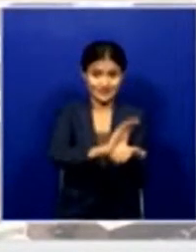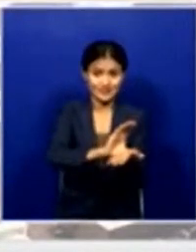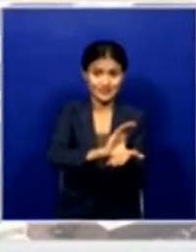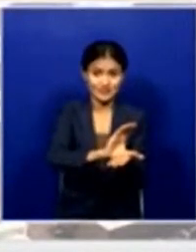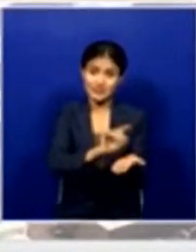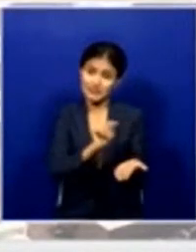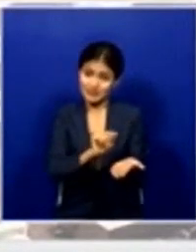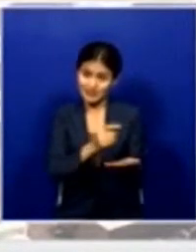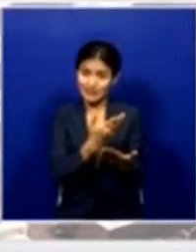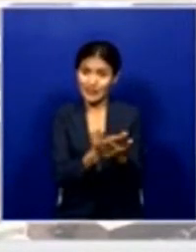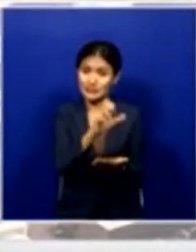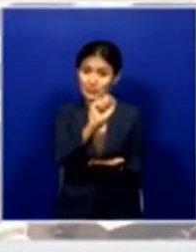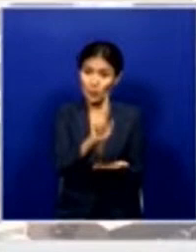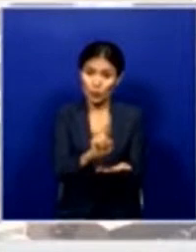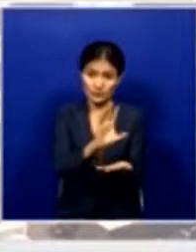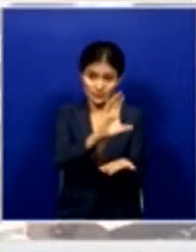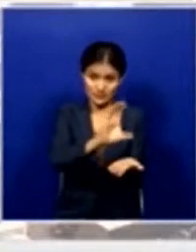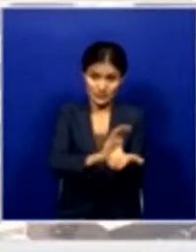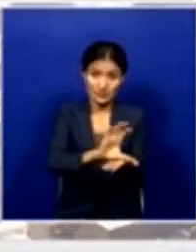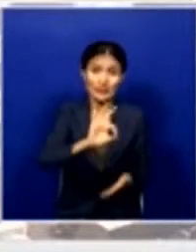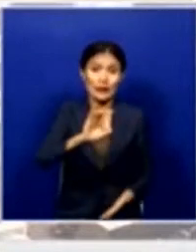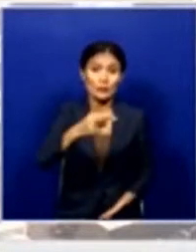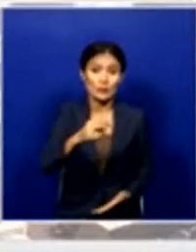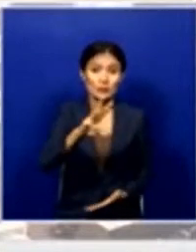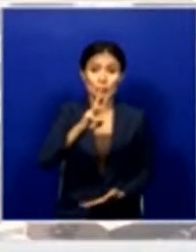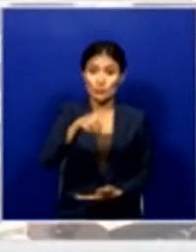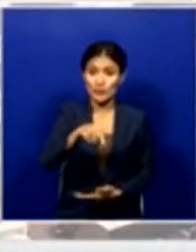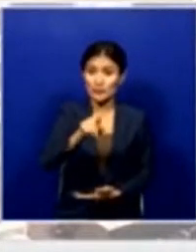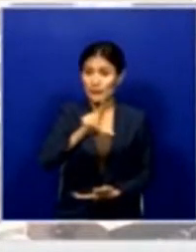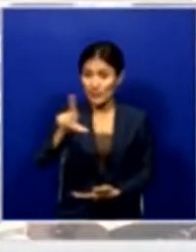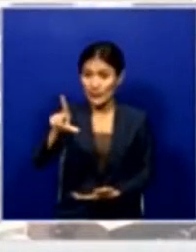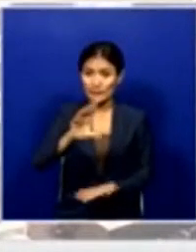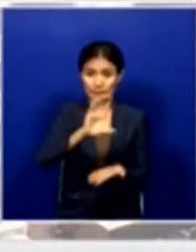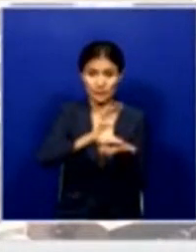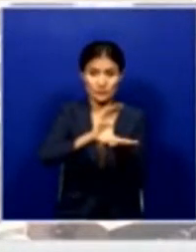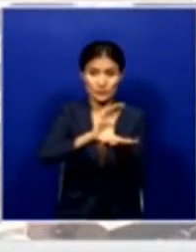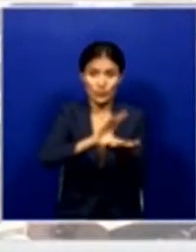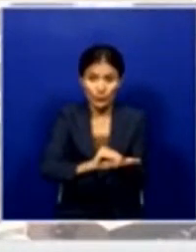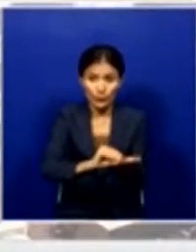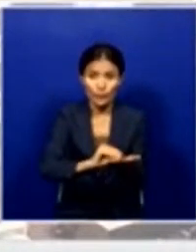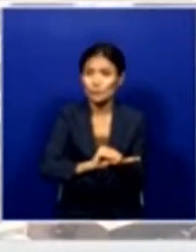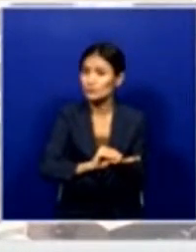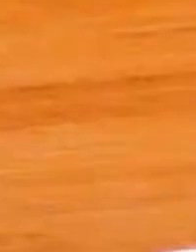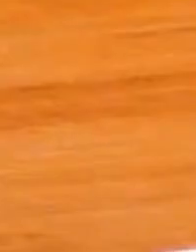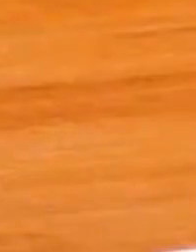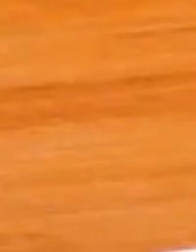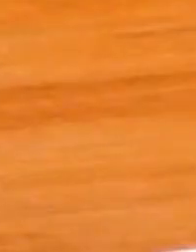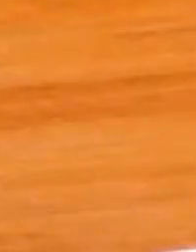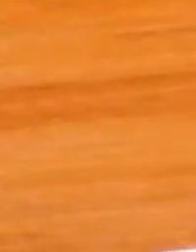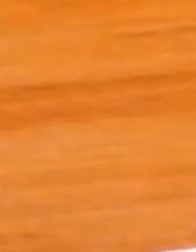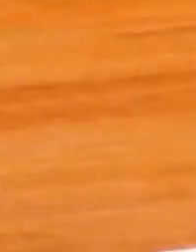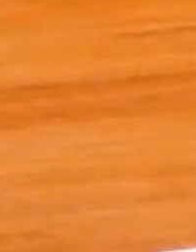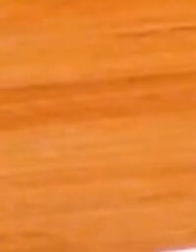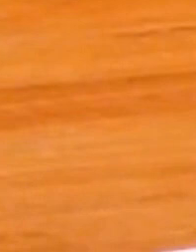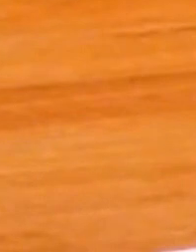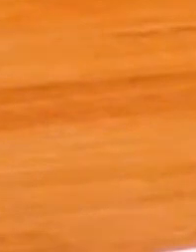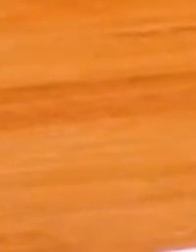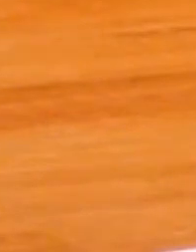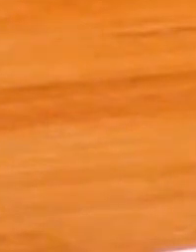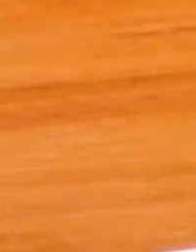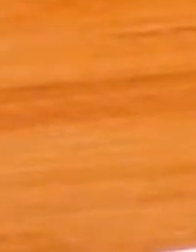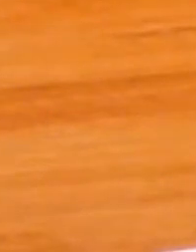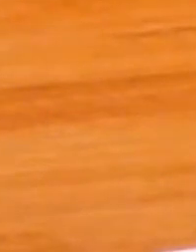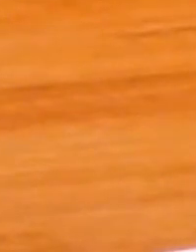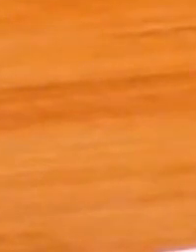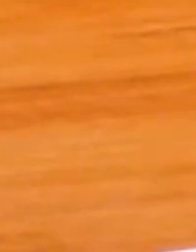เป็นที่ตั้งไว้จำนวน 96,000 ล้านบาทไม่เพียงพอจึงมีความจำเป็นต้องโอนงบประมาณรายจ่ายที่หน่ว